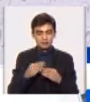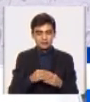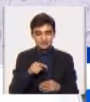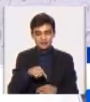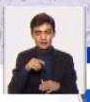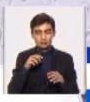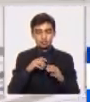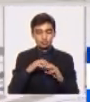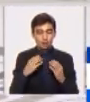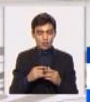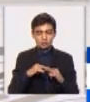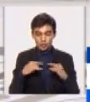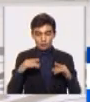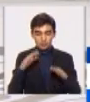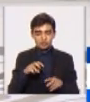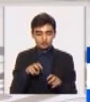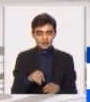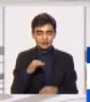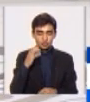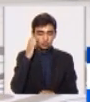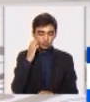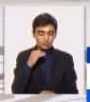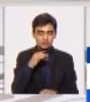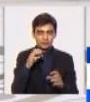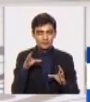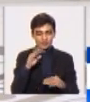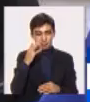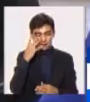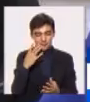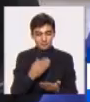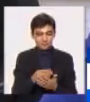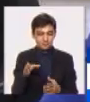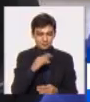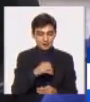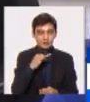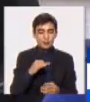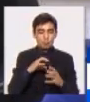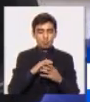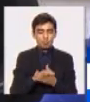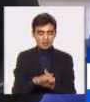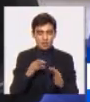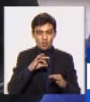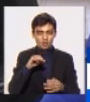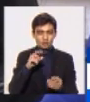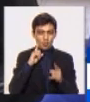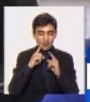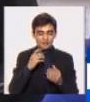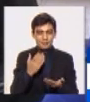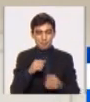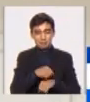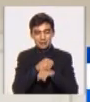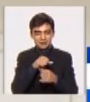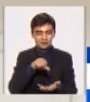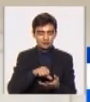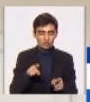столом сижу и слушаю. Обсуждение законопроекта о порядке организации и проведения мирных собраний, митингов, шествий, пикетов